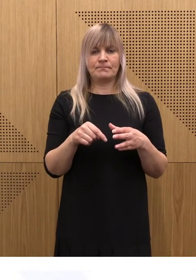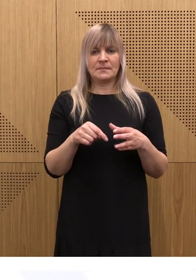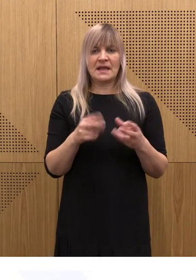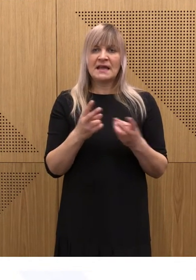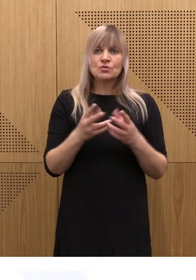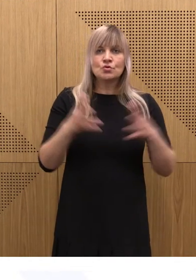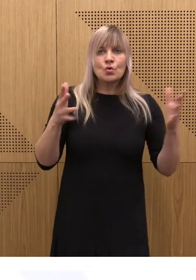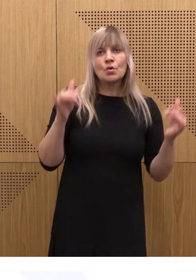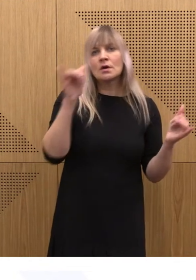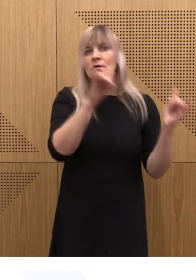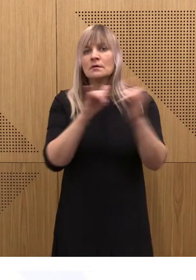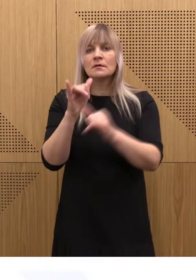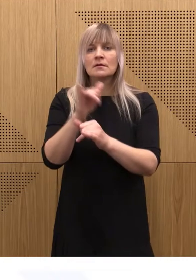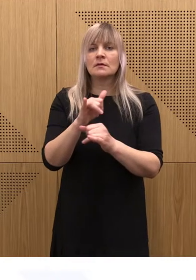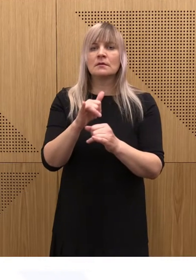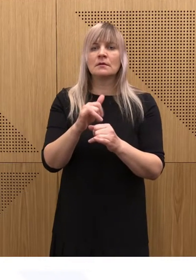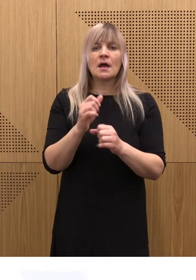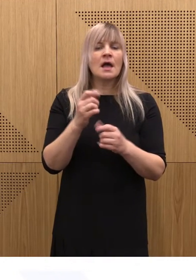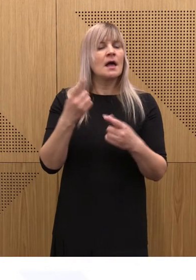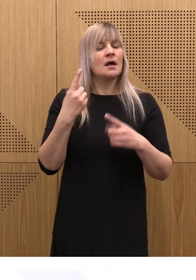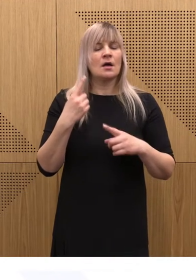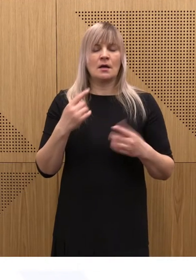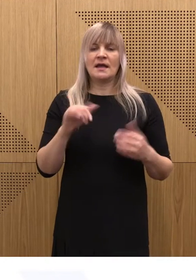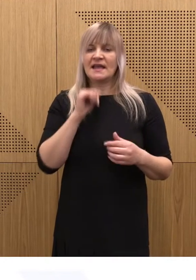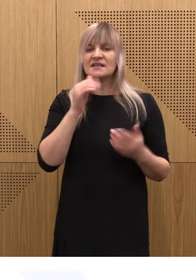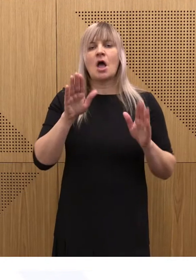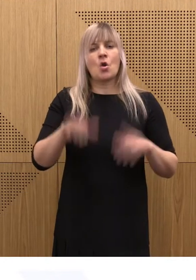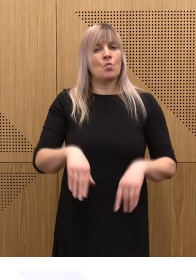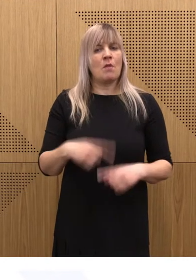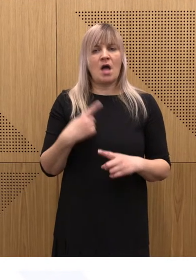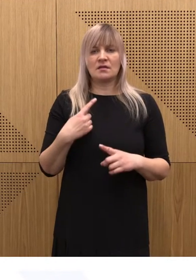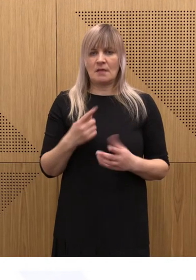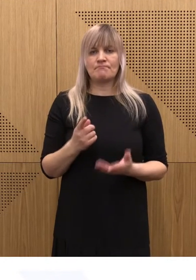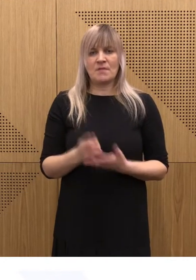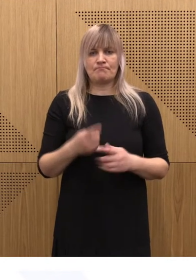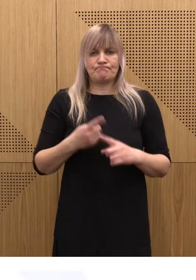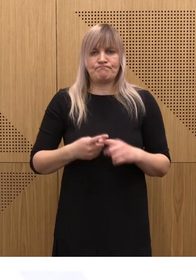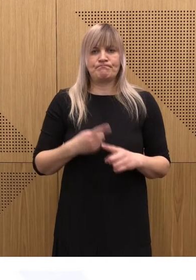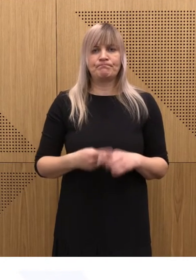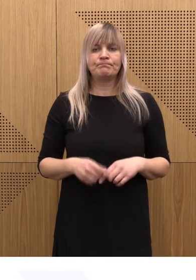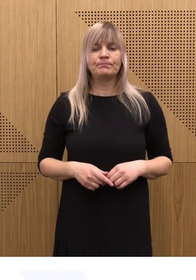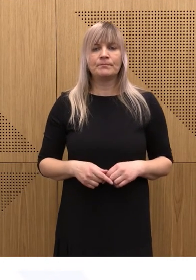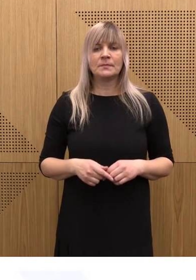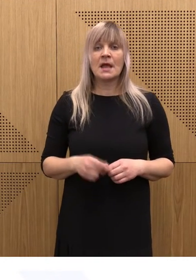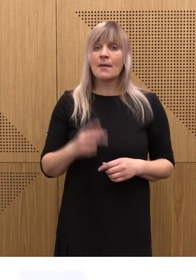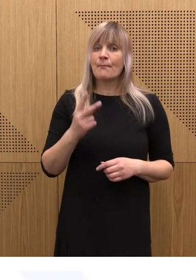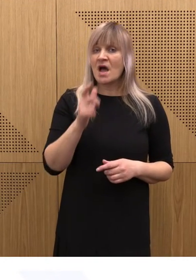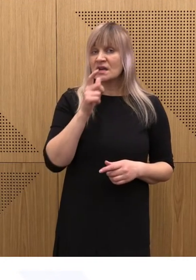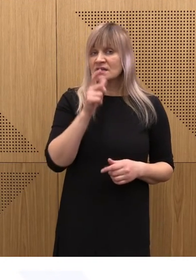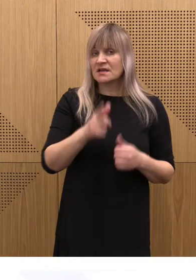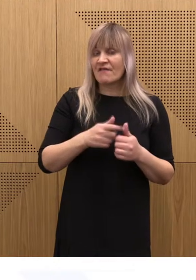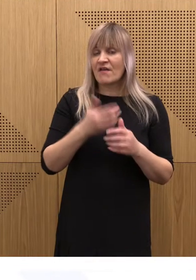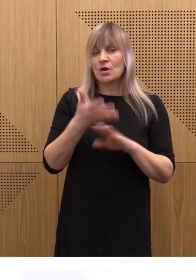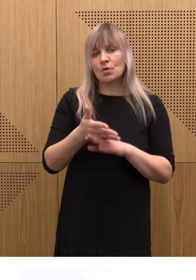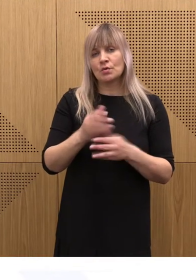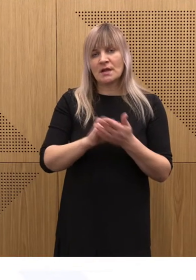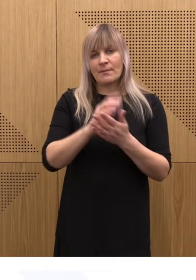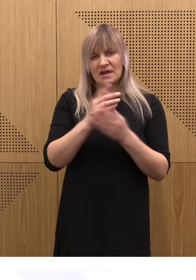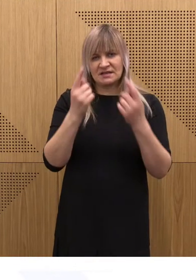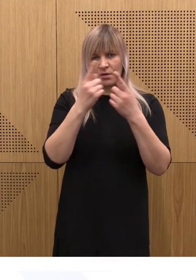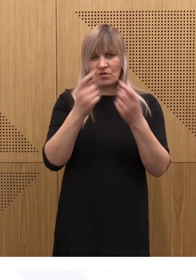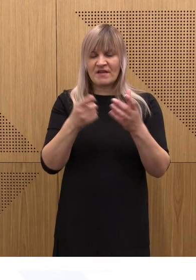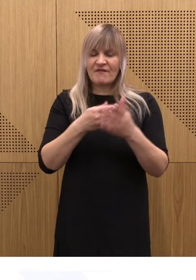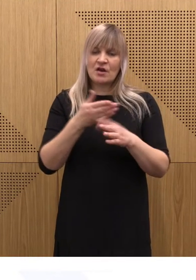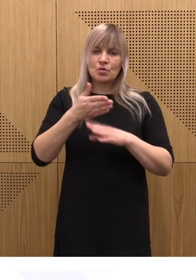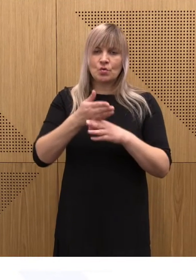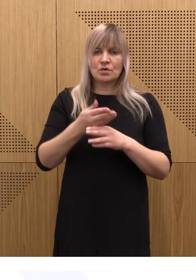selliseid suuri kogunemisi loomulikult lubada ei saa. Nüüd paar sõna veel pressikonverentsil teistest